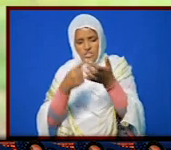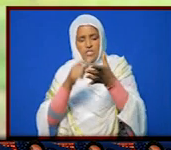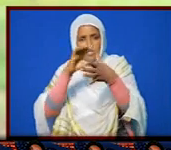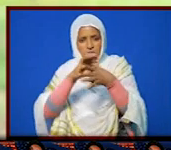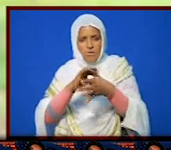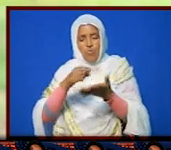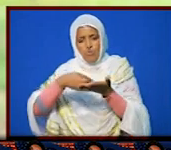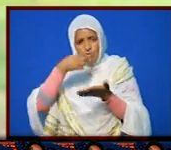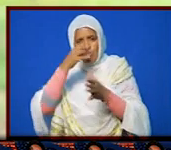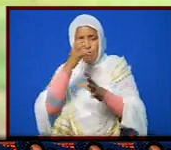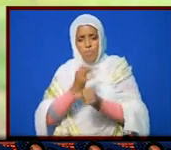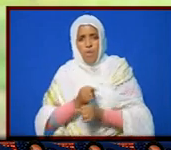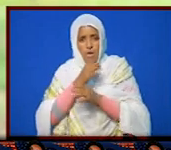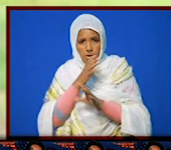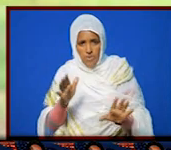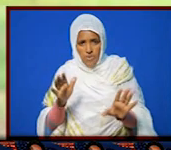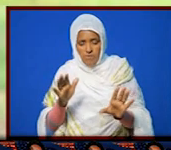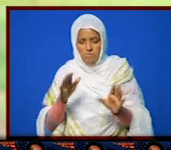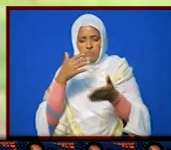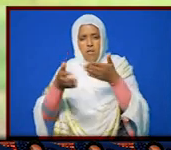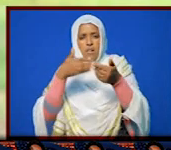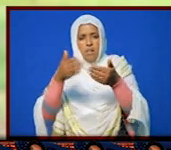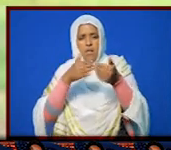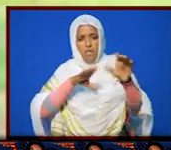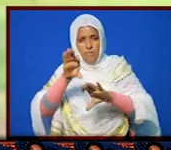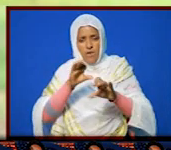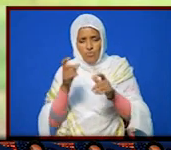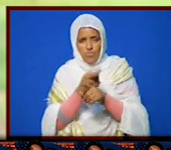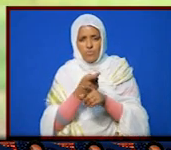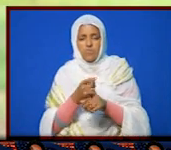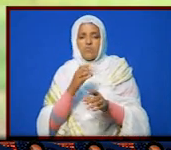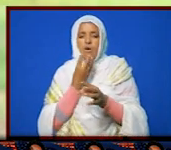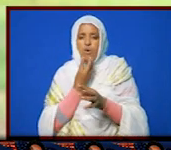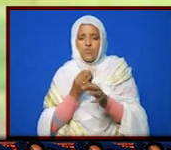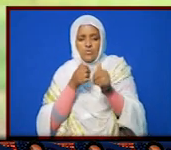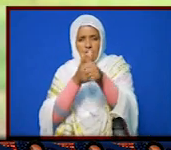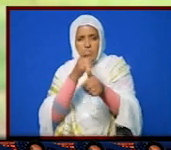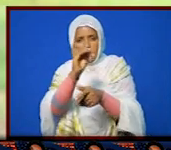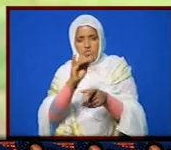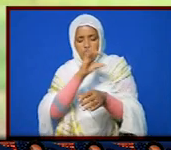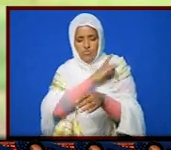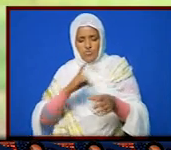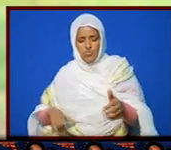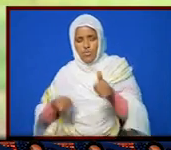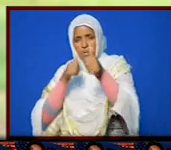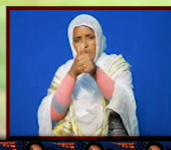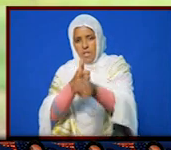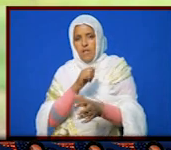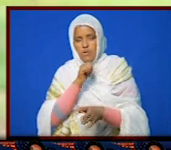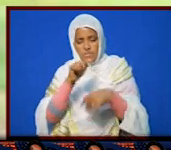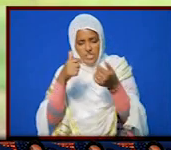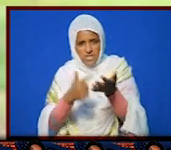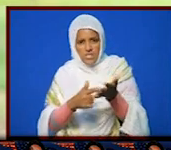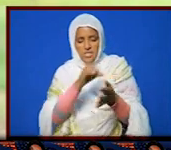ብሎ የተናገሩት። ስለዚህ ስጋውን ደሙን የማይቀበል ወይም ደግሞ ስጋውን ደሙን የሚያቃልል ካለ ተረፈ አይሁድ የአይሁድ ተከታይ እንጂ